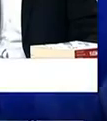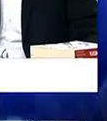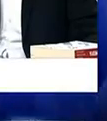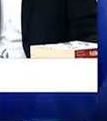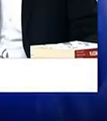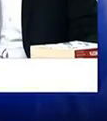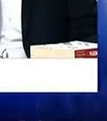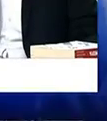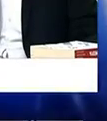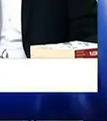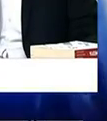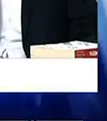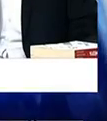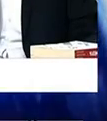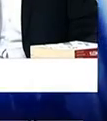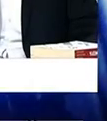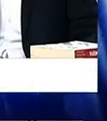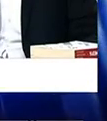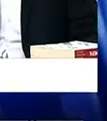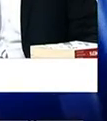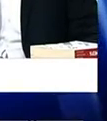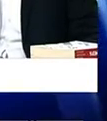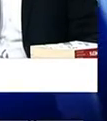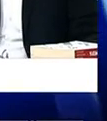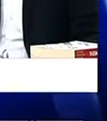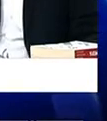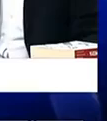başlıyor o. Şunu gösterdi, ben ülkeme,